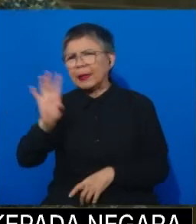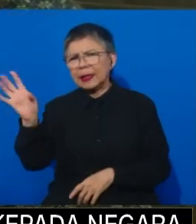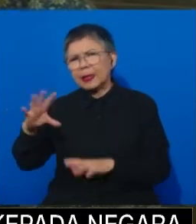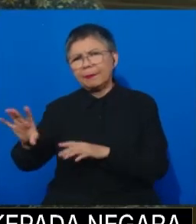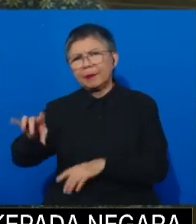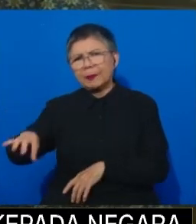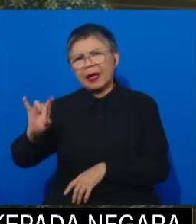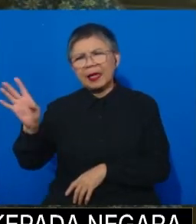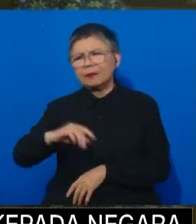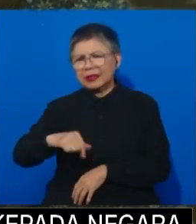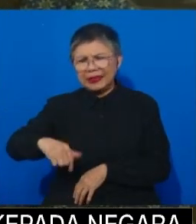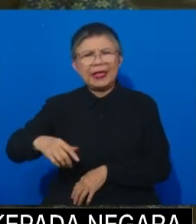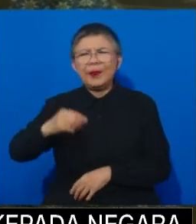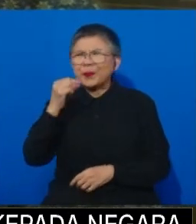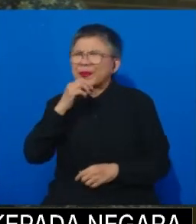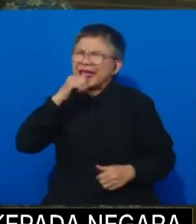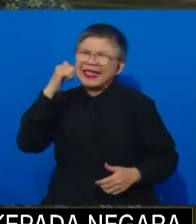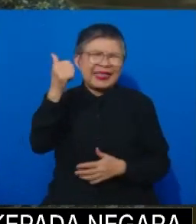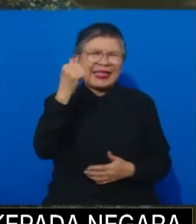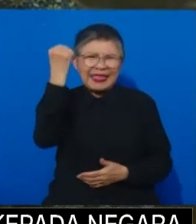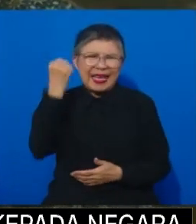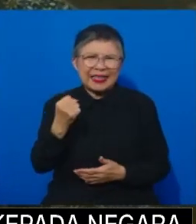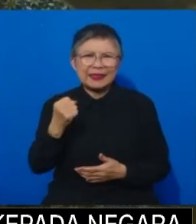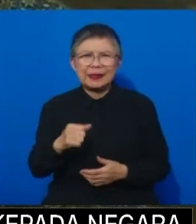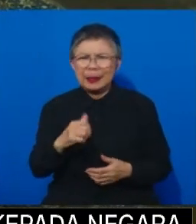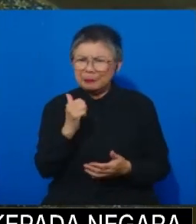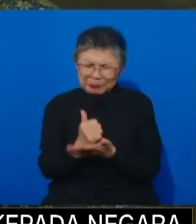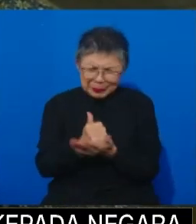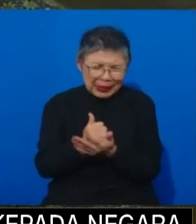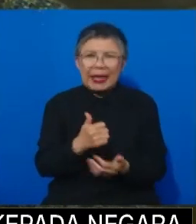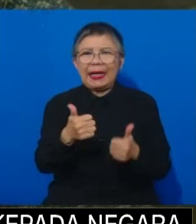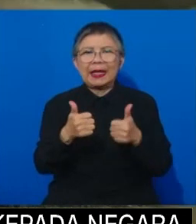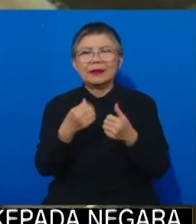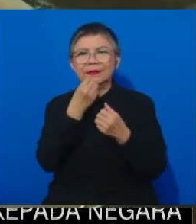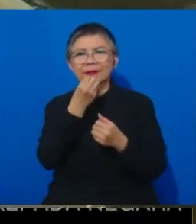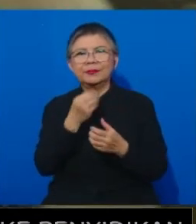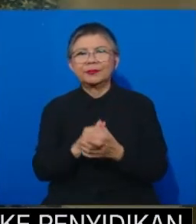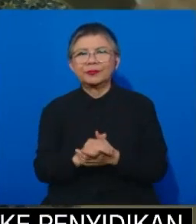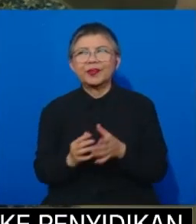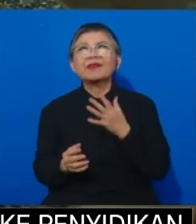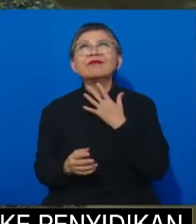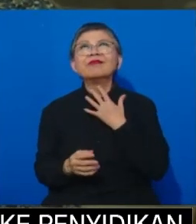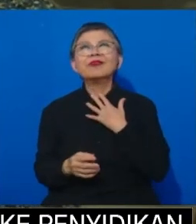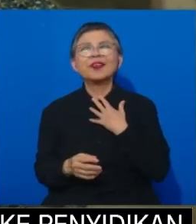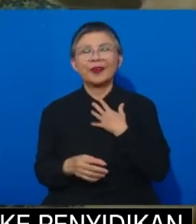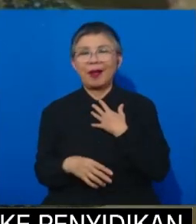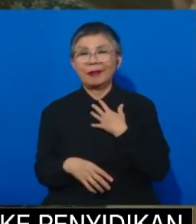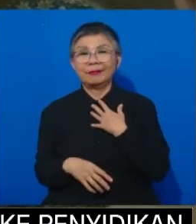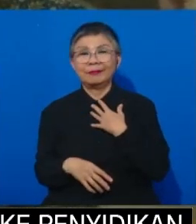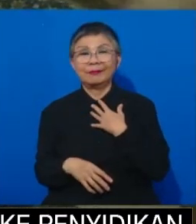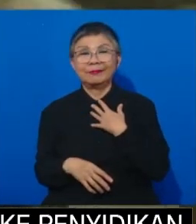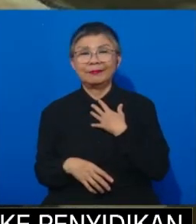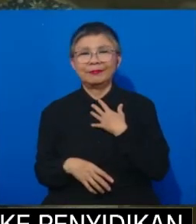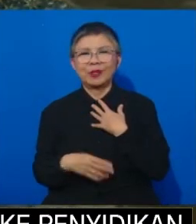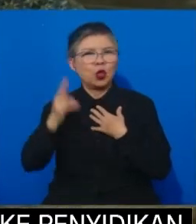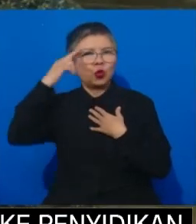Ini sangat gurih, nikmat, enak banget sih. Turun di leher tuh beda banget. Sumpah enak